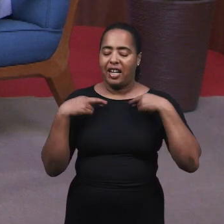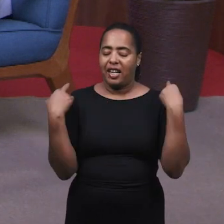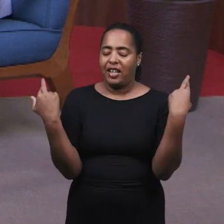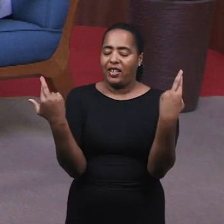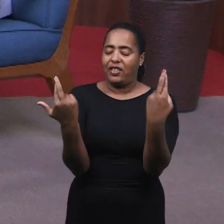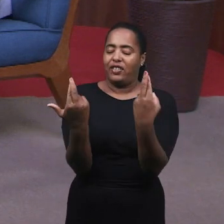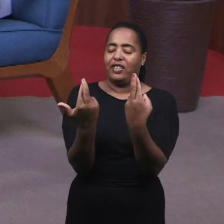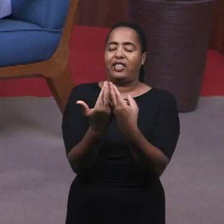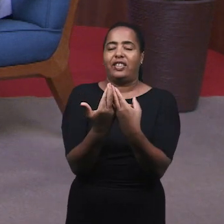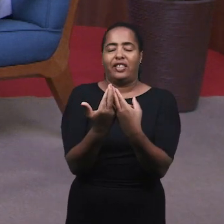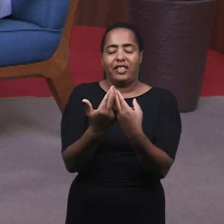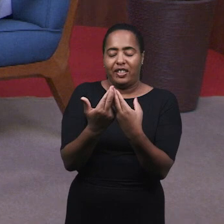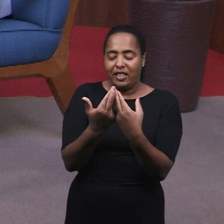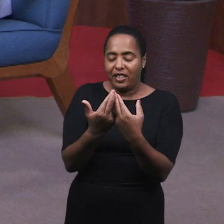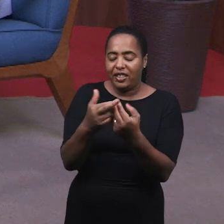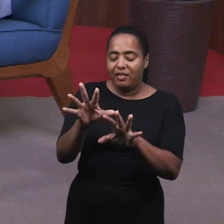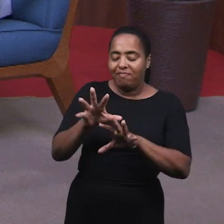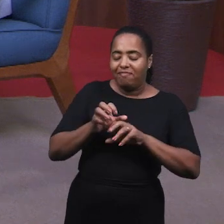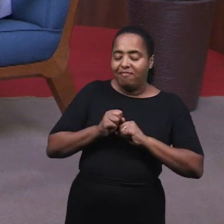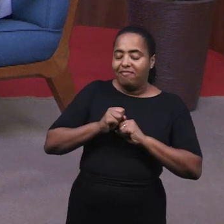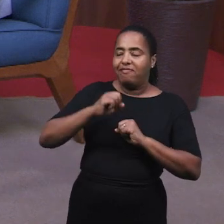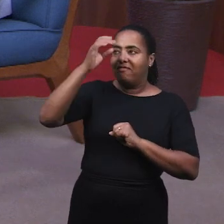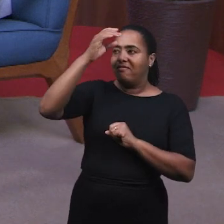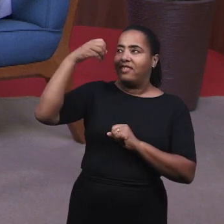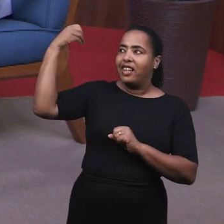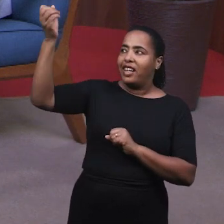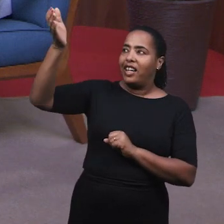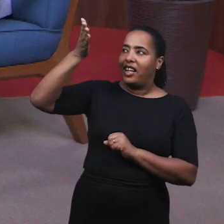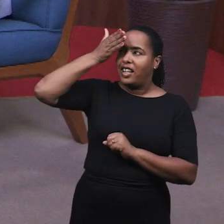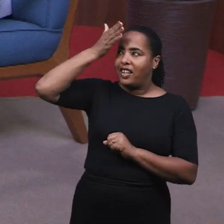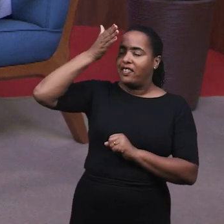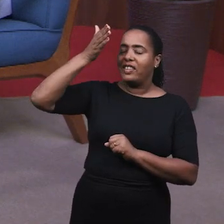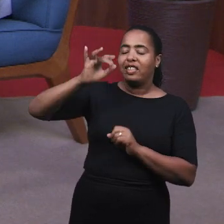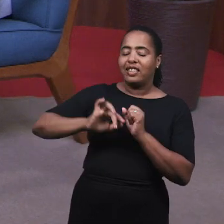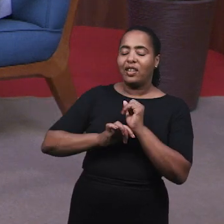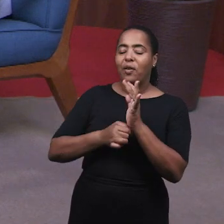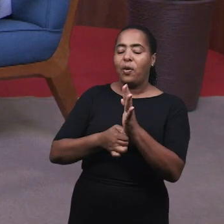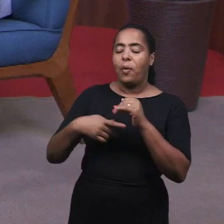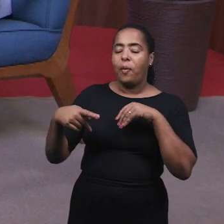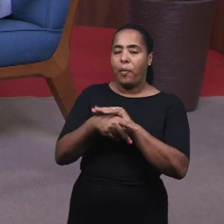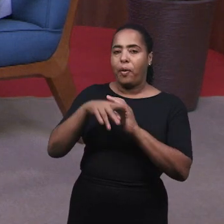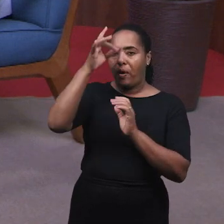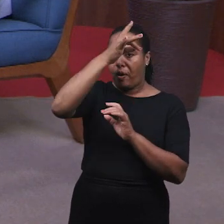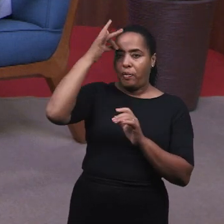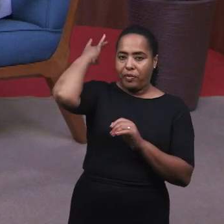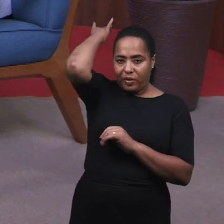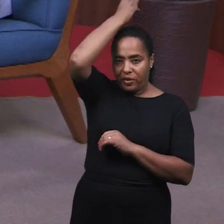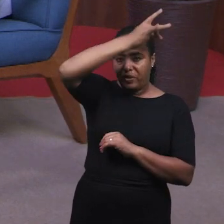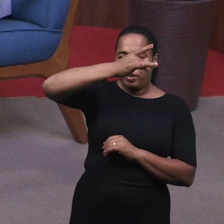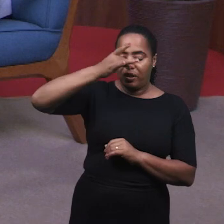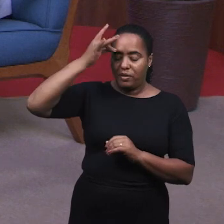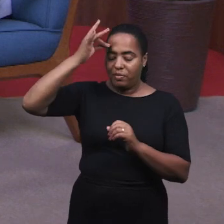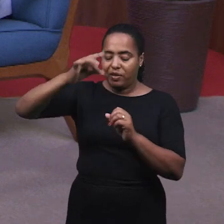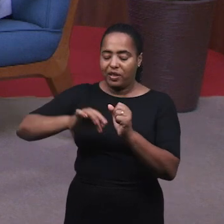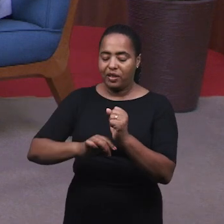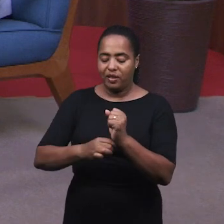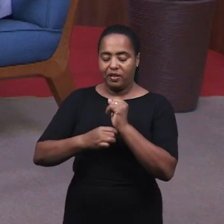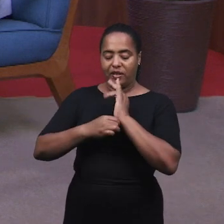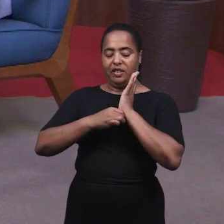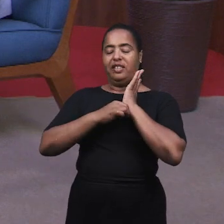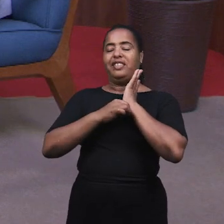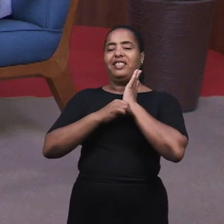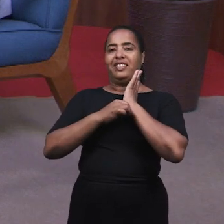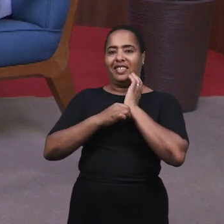du Seigneur et s'y nourrit avec les révélations du Saint-Esprit, à vous vous est donné savoir quoi?